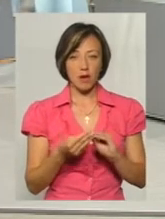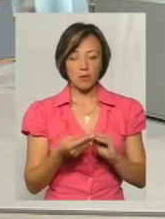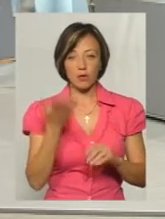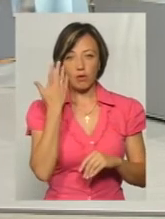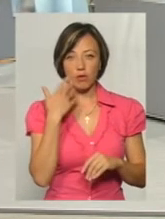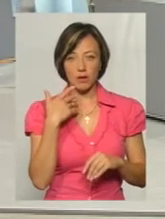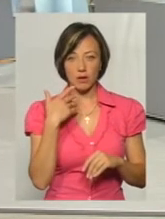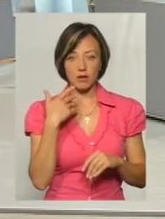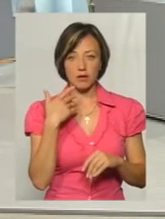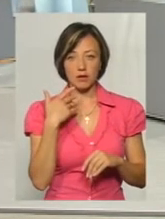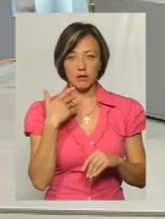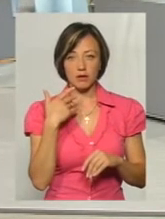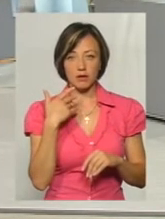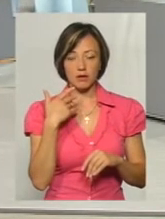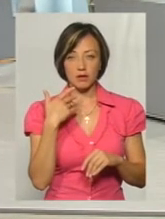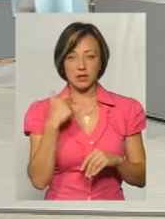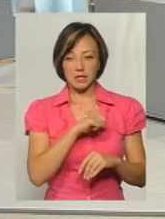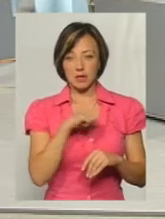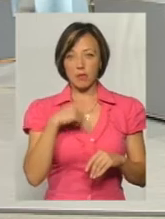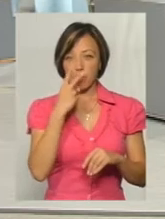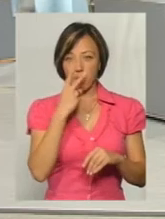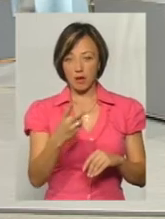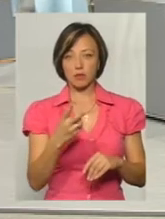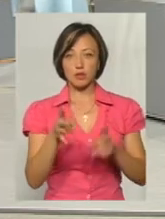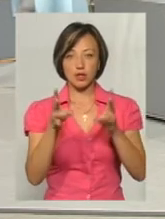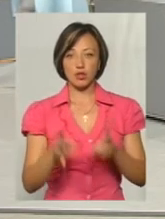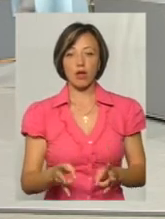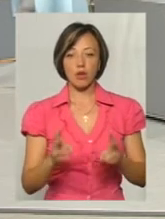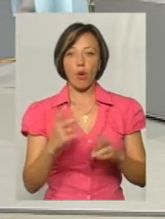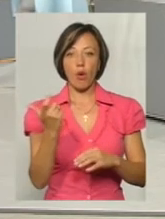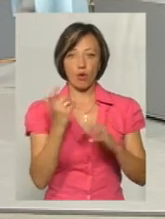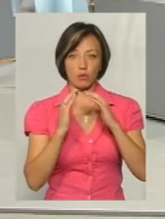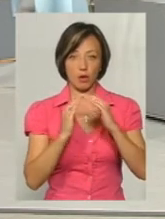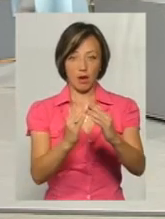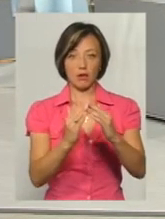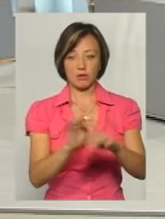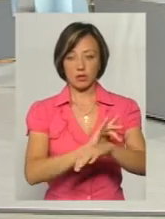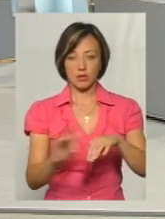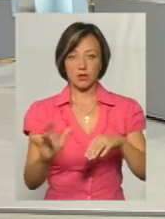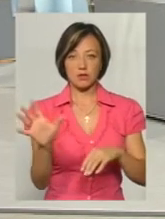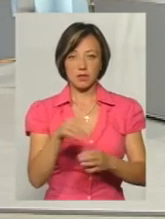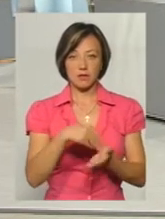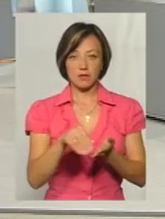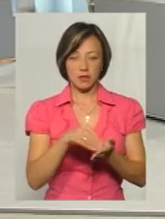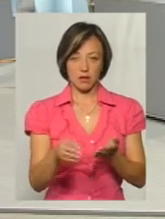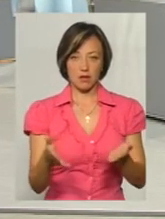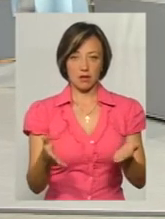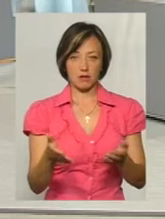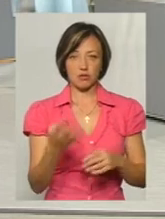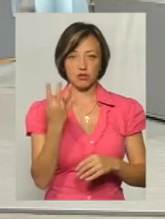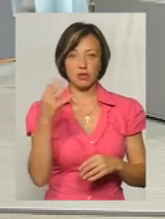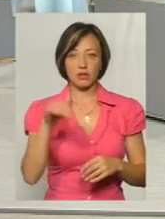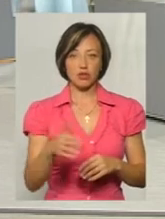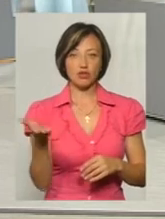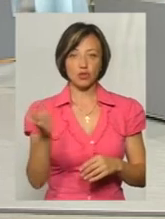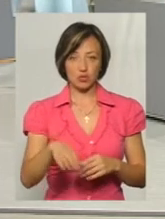коли от ми самі бачили, як постраждало господарство, так, і вже на сьогодні утилізовано майже 4